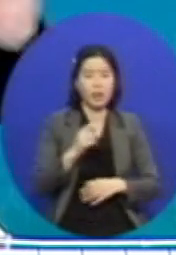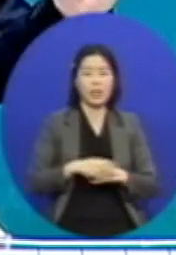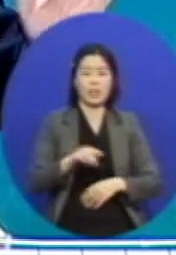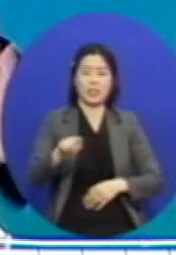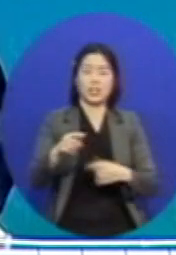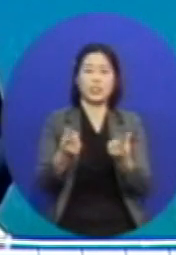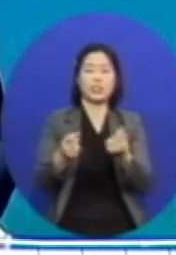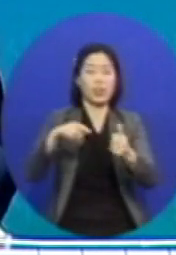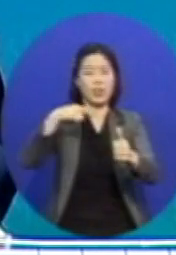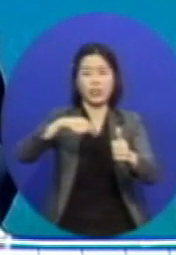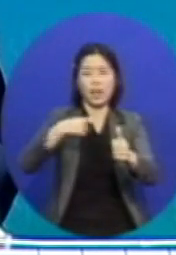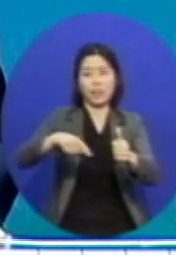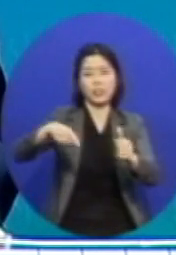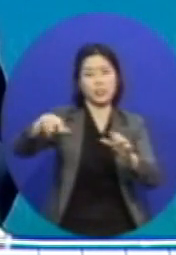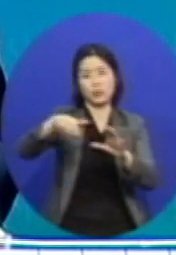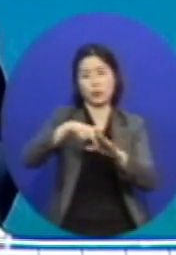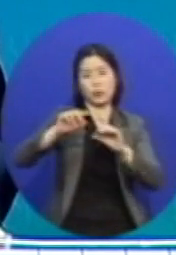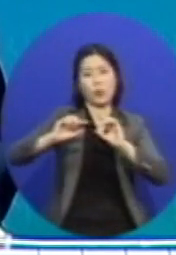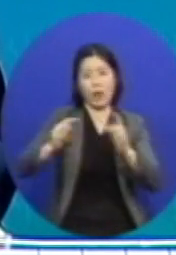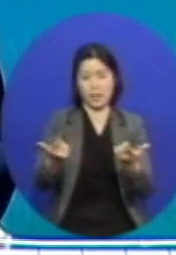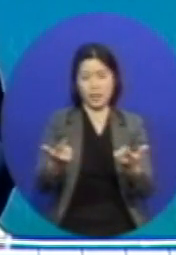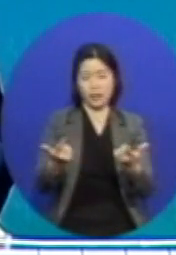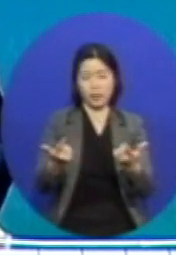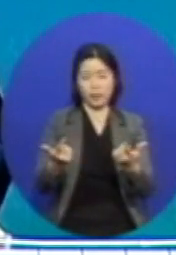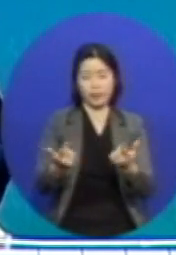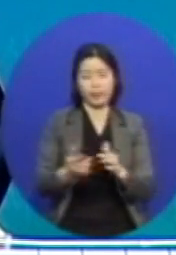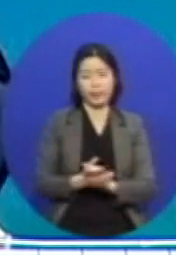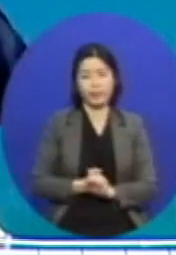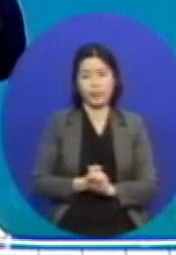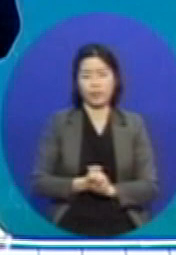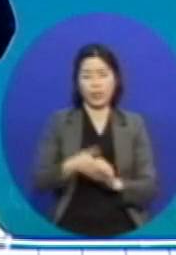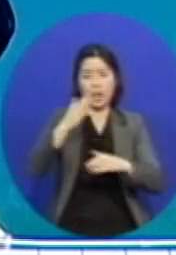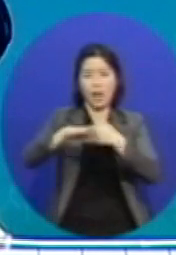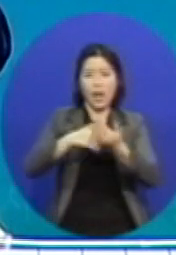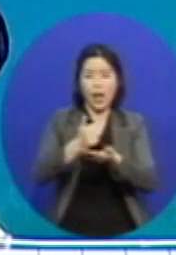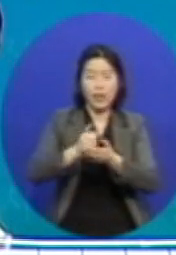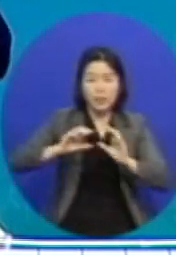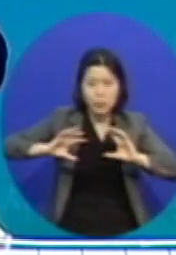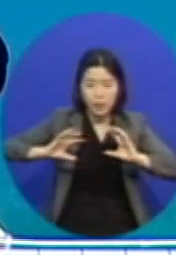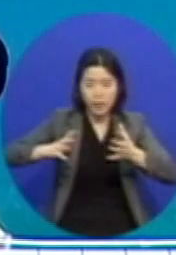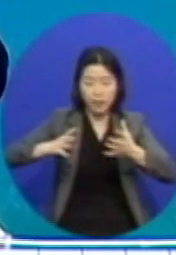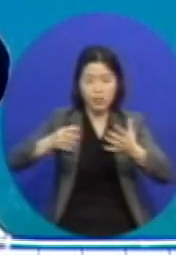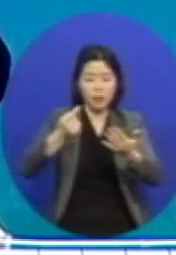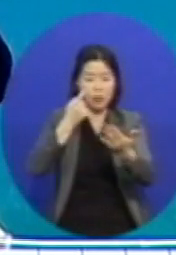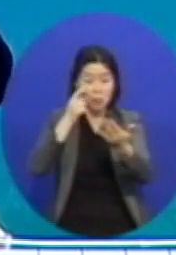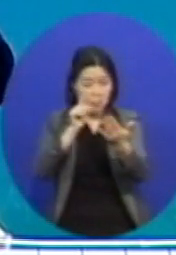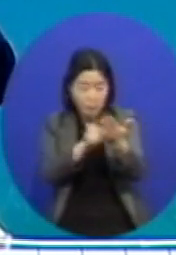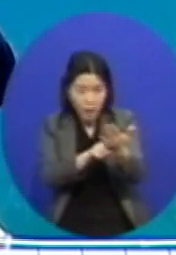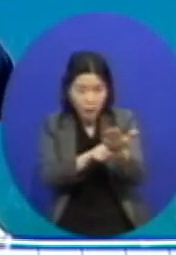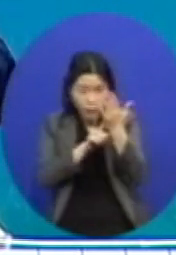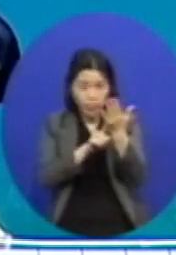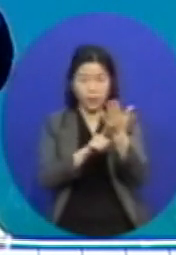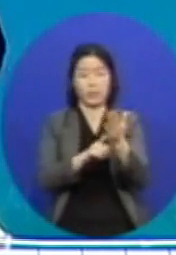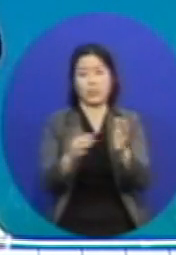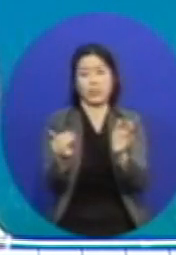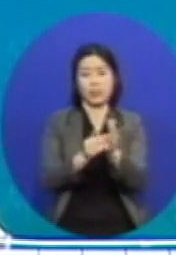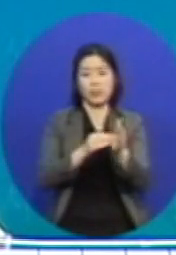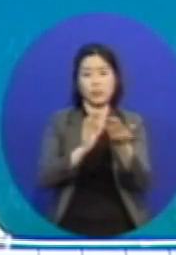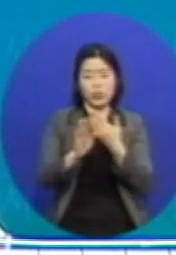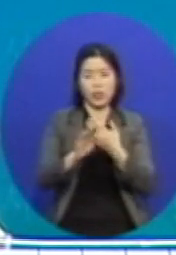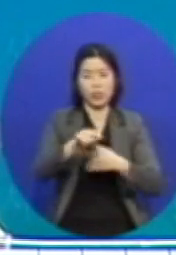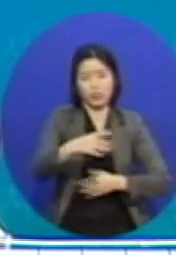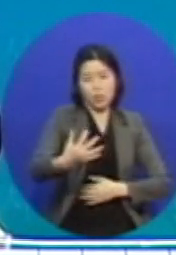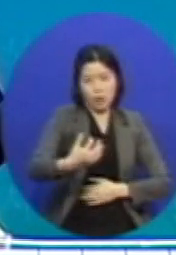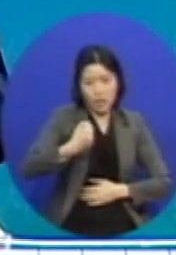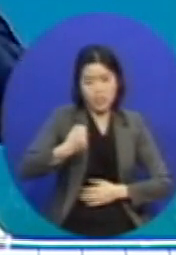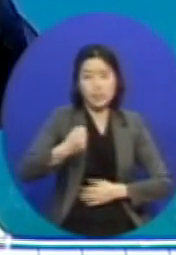그렇게 가르치는 종교가 아닙니다 하나님의 나라를 발견했기 때문에 그것을 얻으려